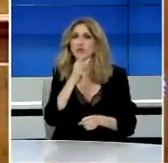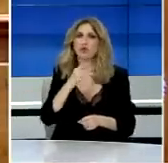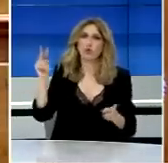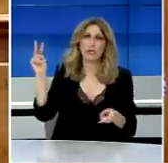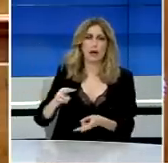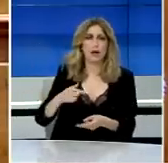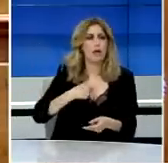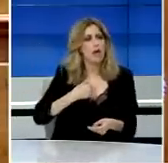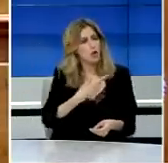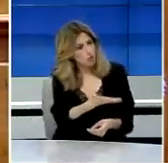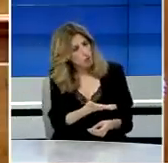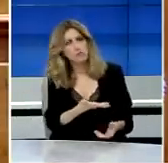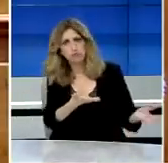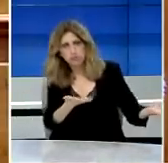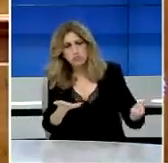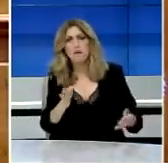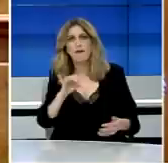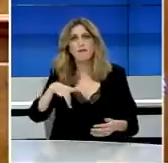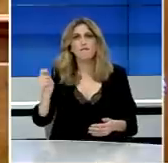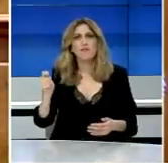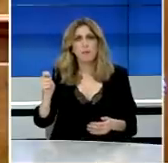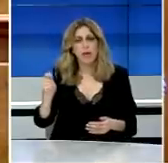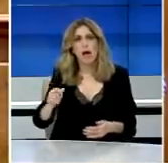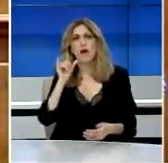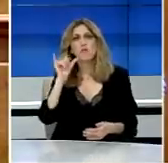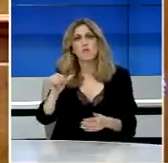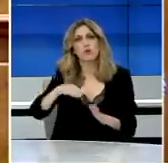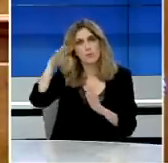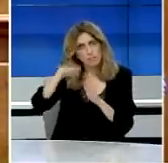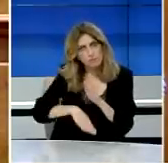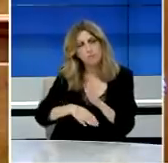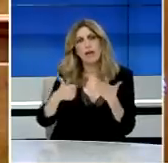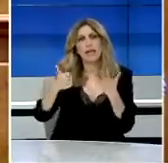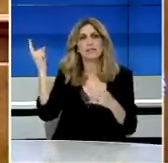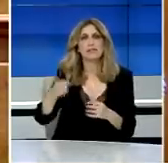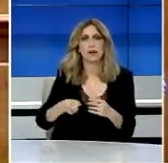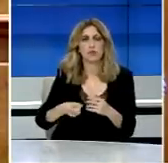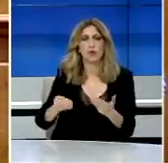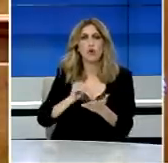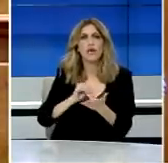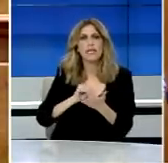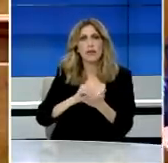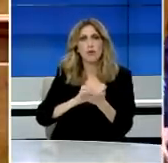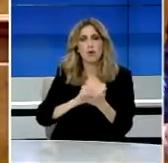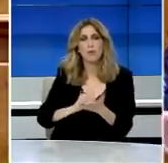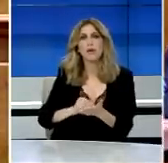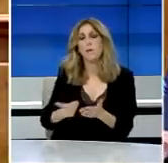εστίαση και να μειώσετε σε μόνιμη βάση την προκαταβολή φόρου στο 50%.